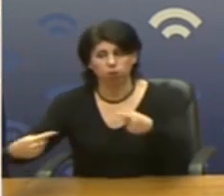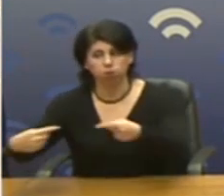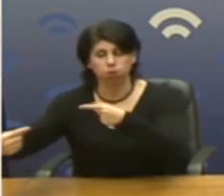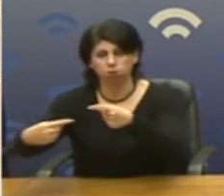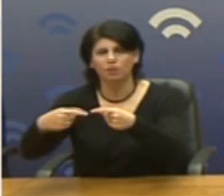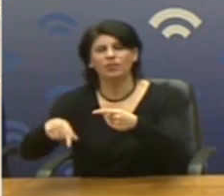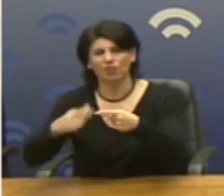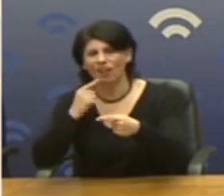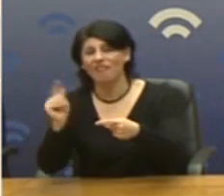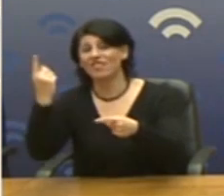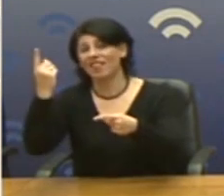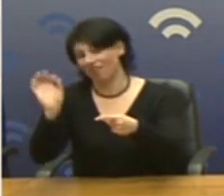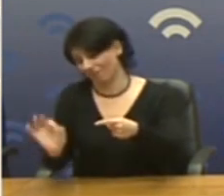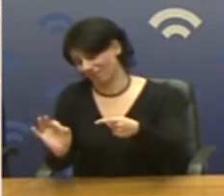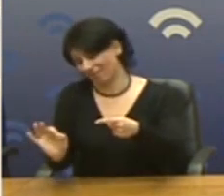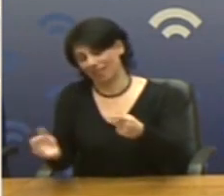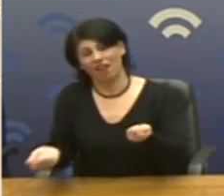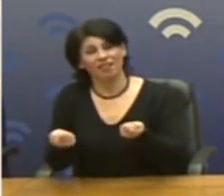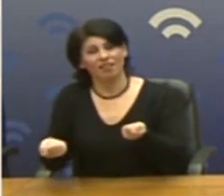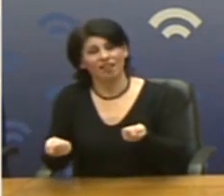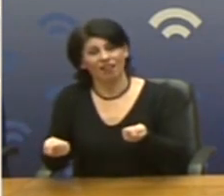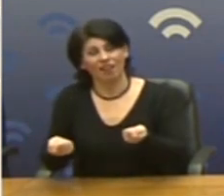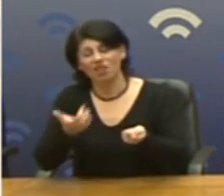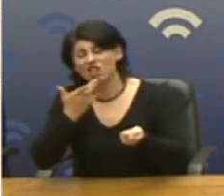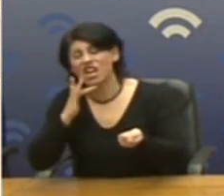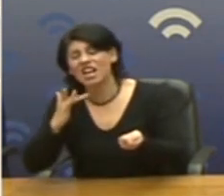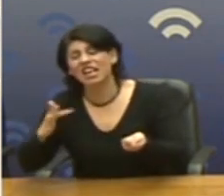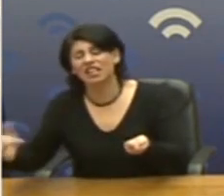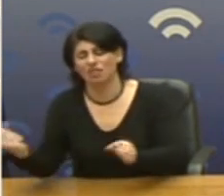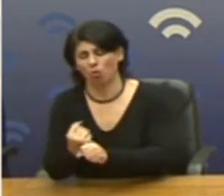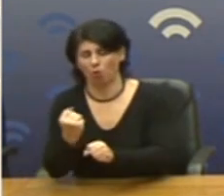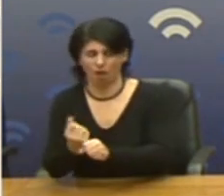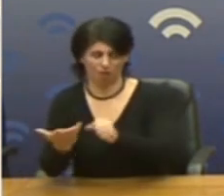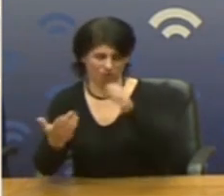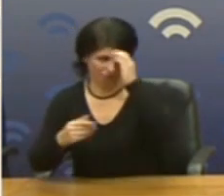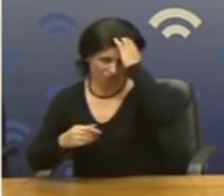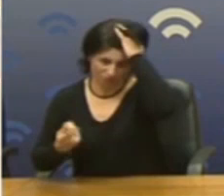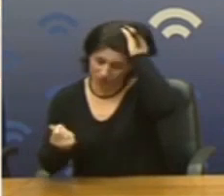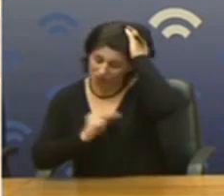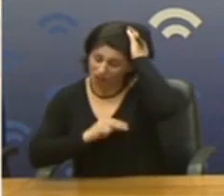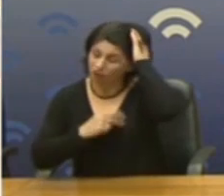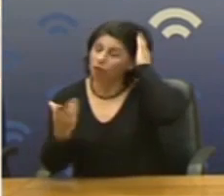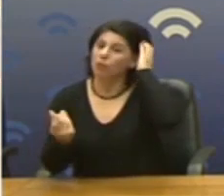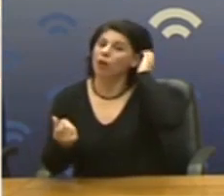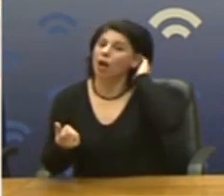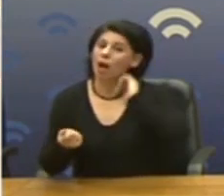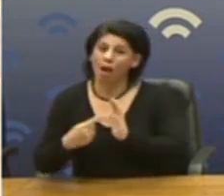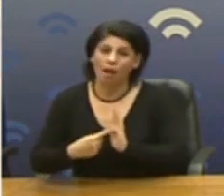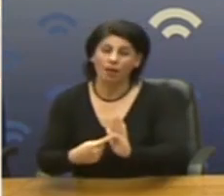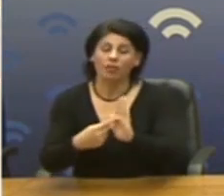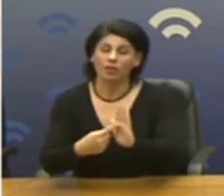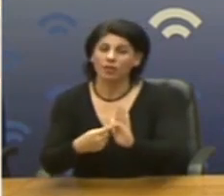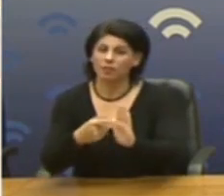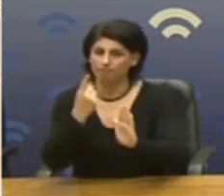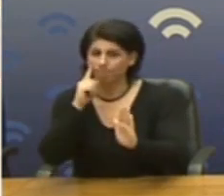βρήκαν ευκαιρία βέβαια να κάνουν χρυσές business. Αναδεικνύεται με δραματικό τρόπο η